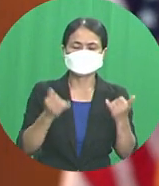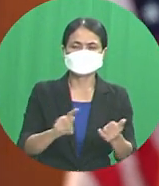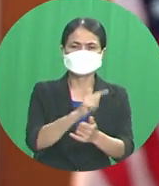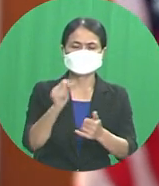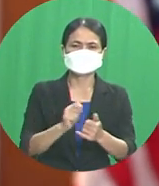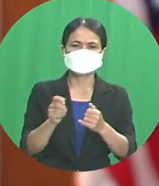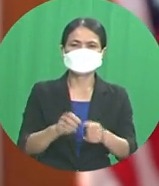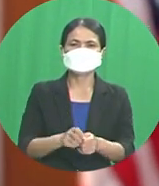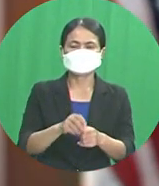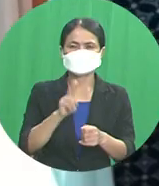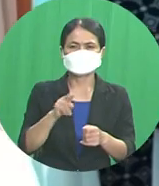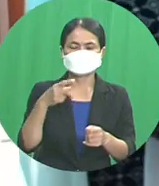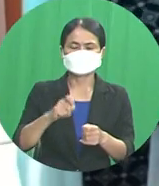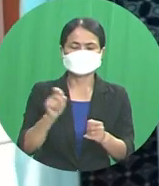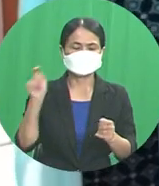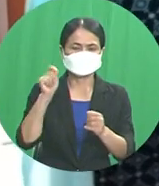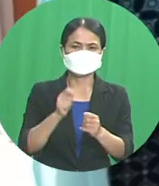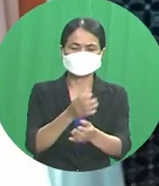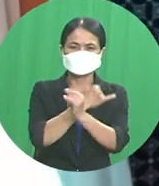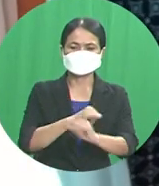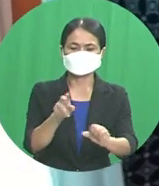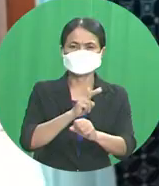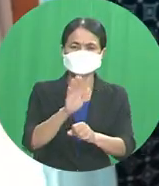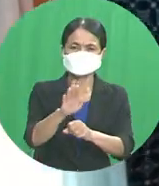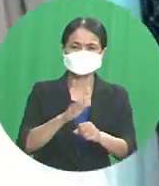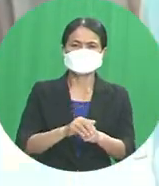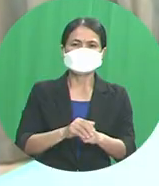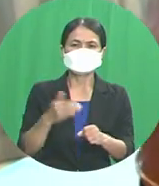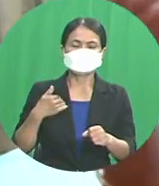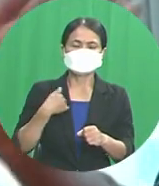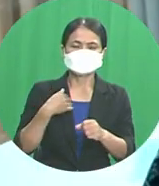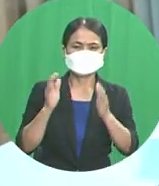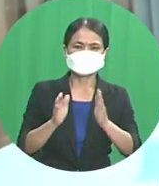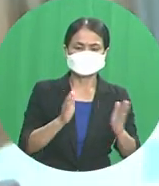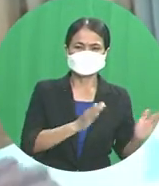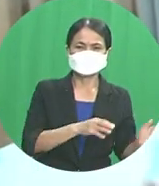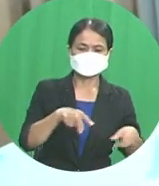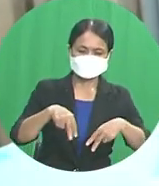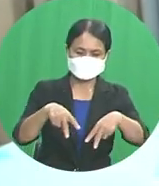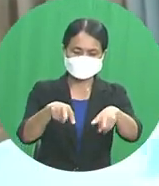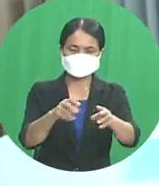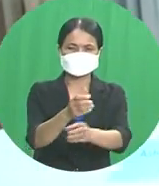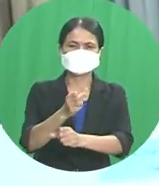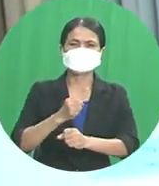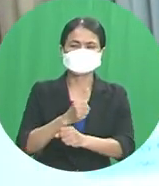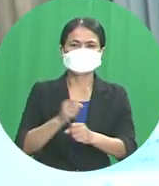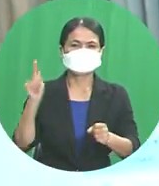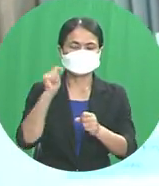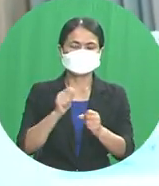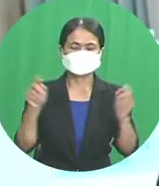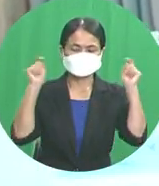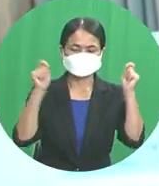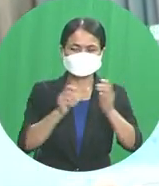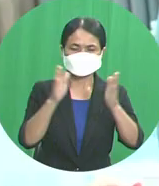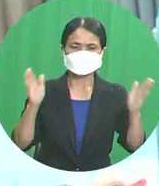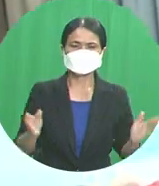đáy, bà tế Ukraine ban bà rốc tị vị ai kể chết rồi bọc luôn, đòi miên ở riêng các bồn chú hạ dây trà dô thía nâng bị thị bón trong